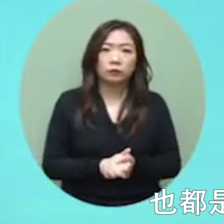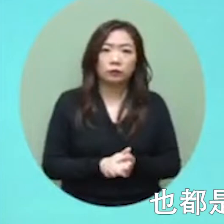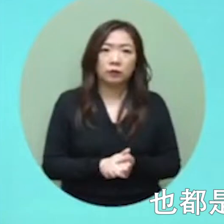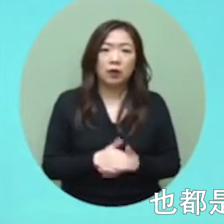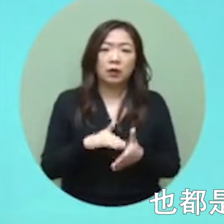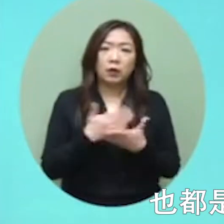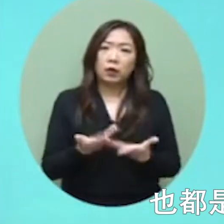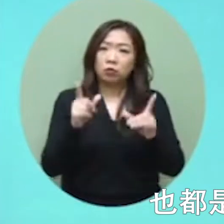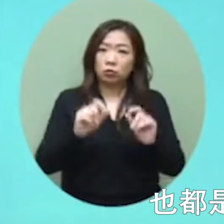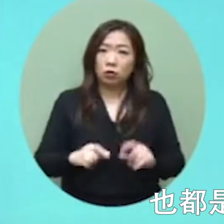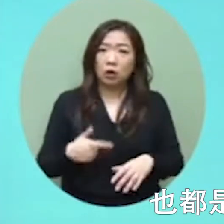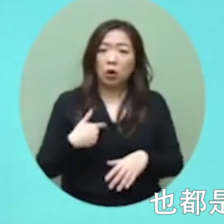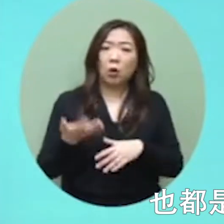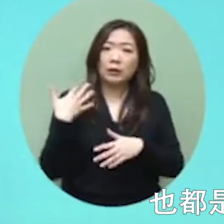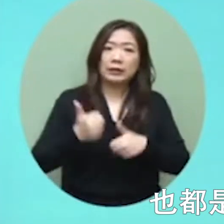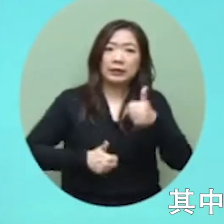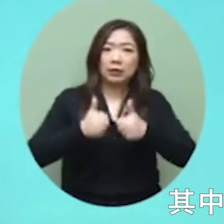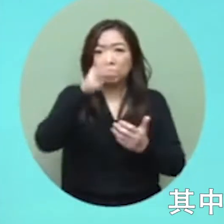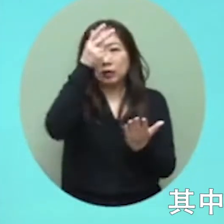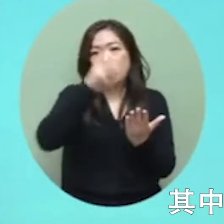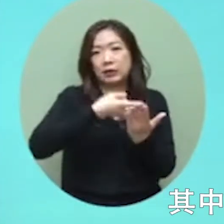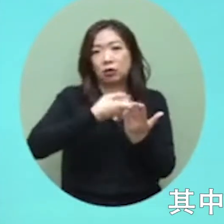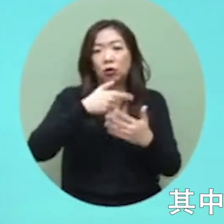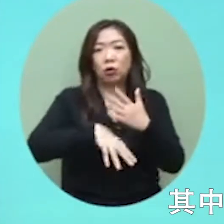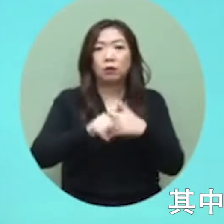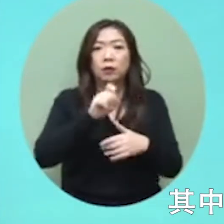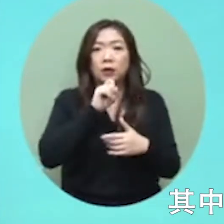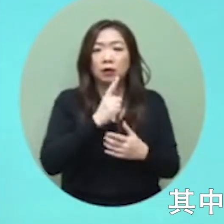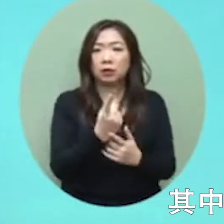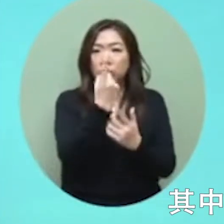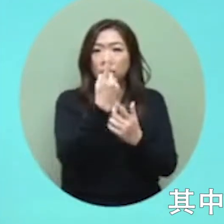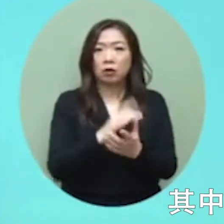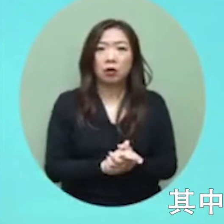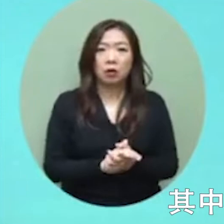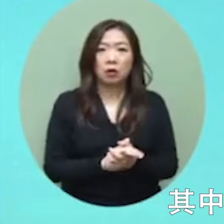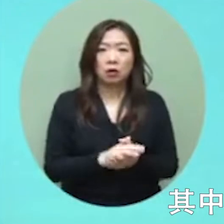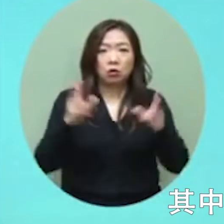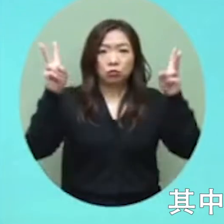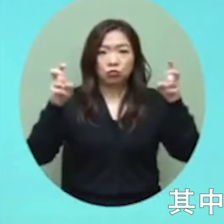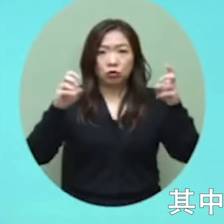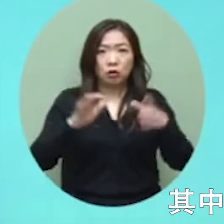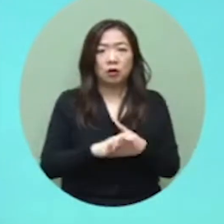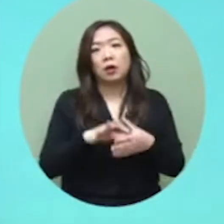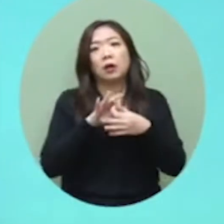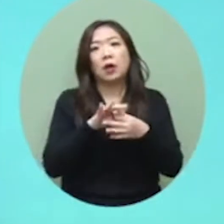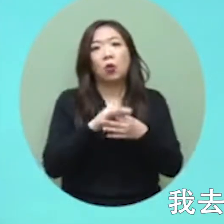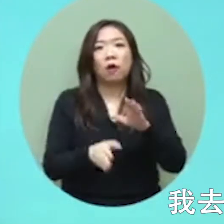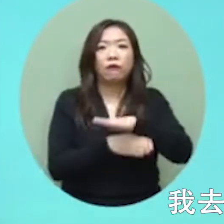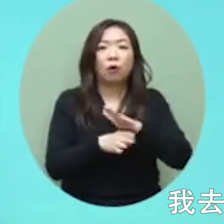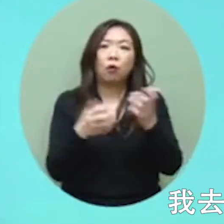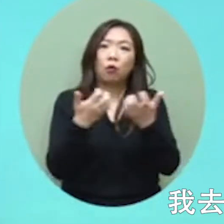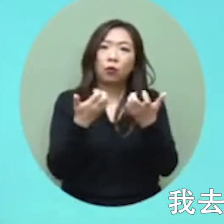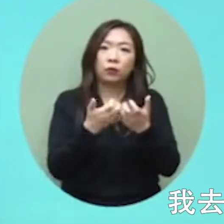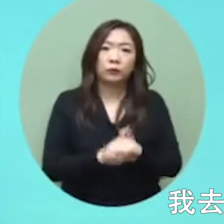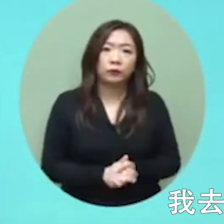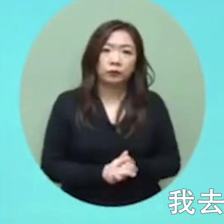為這個原因，我在競選的政綱裡面其中一個綱領是專題是講房屋供應的。